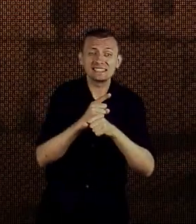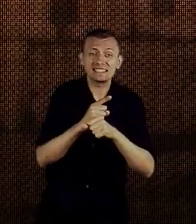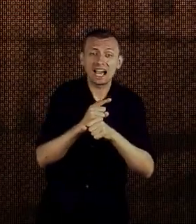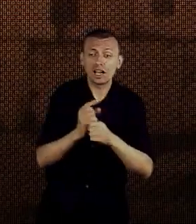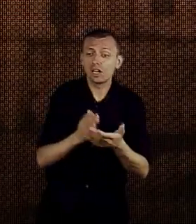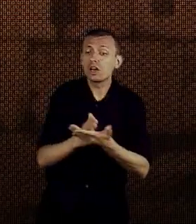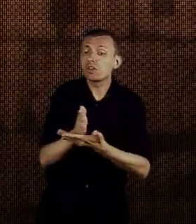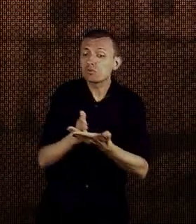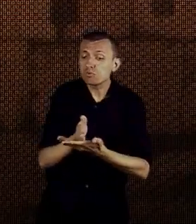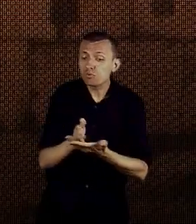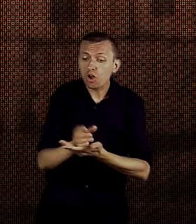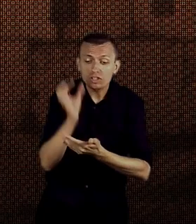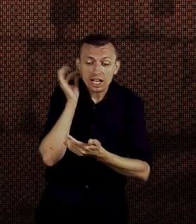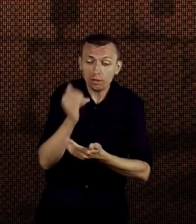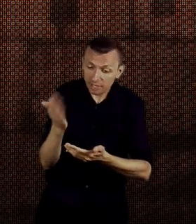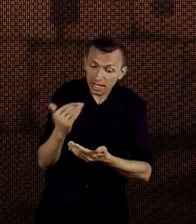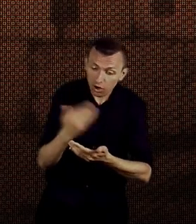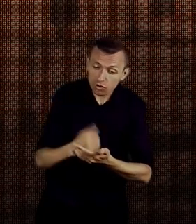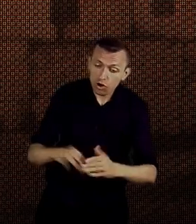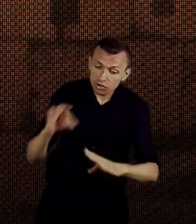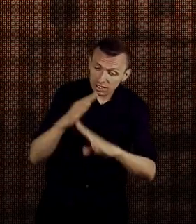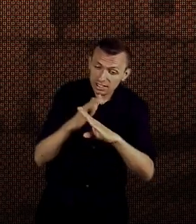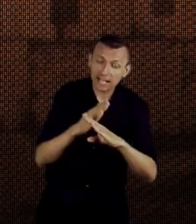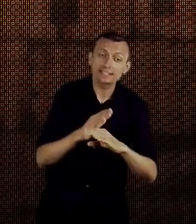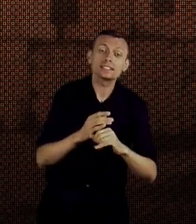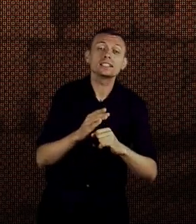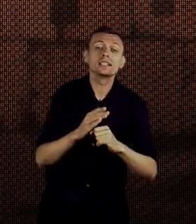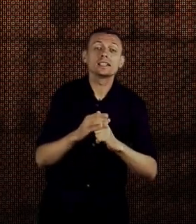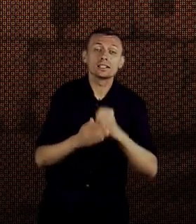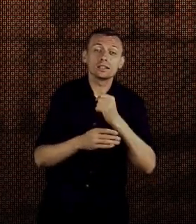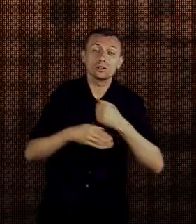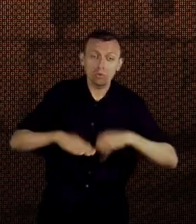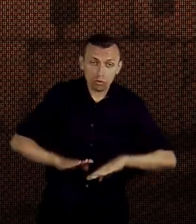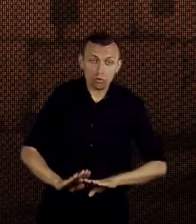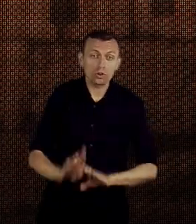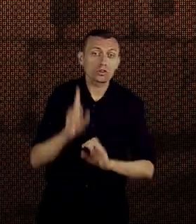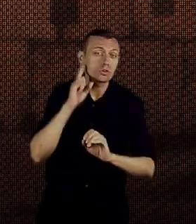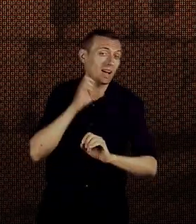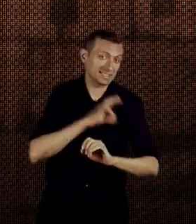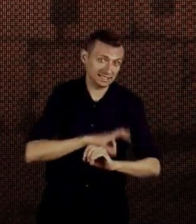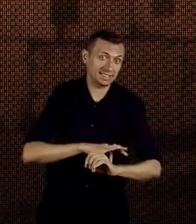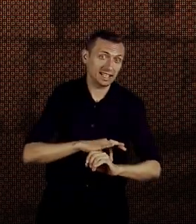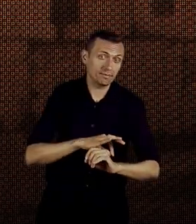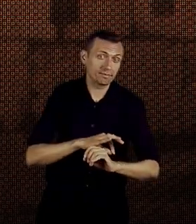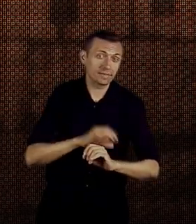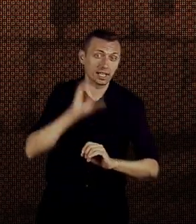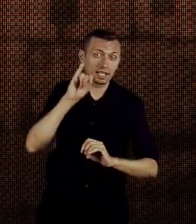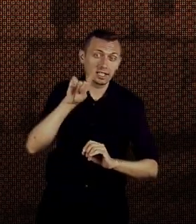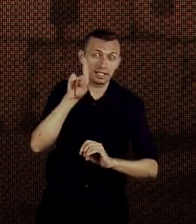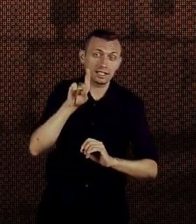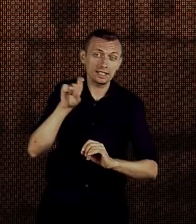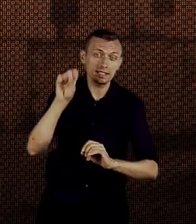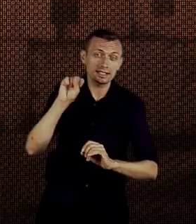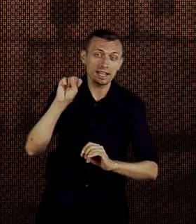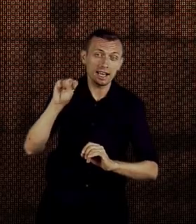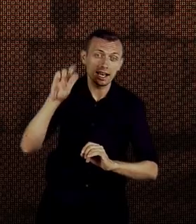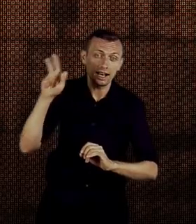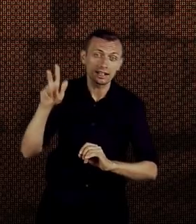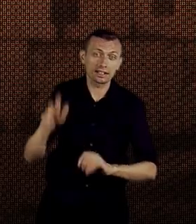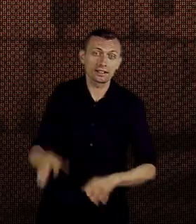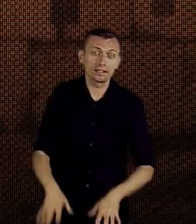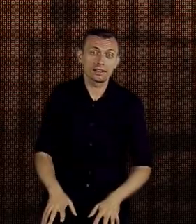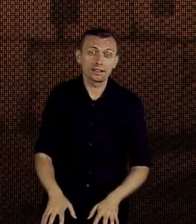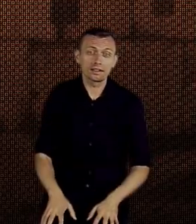Nie próbuje kombinować, postanawia słuchać Boga, nie pytając, jak to się